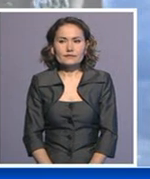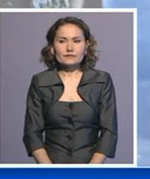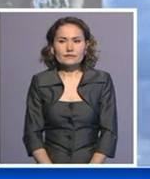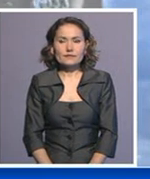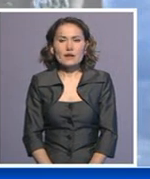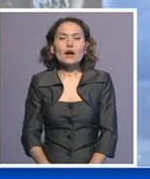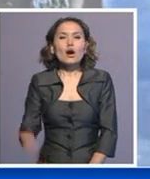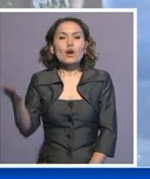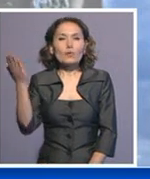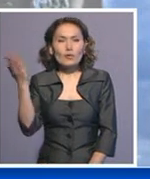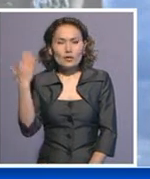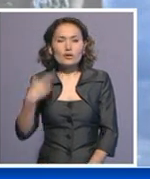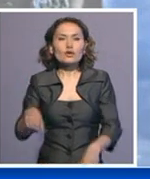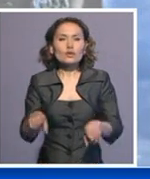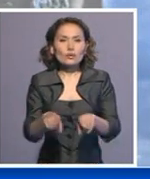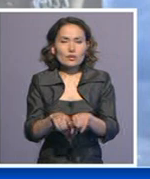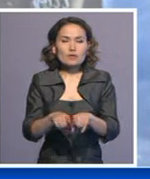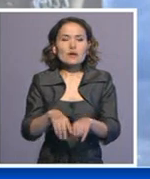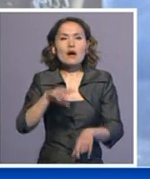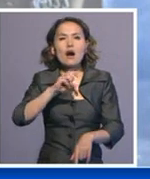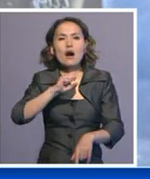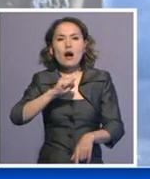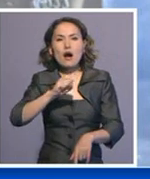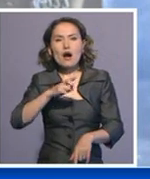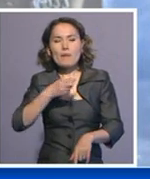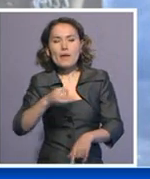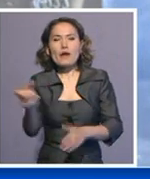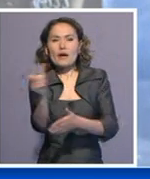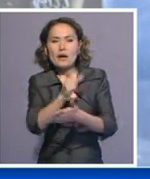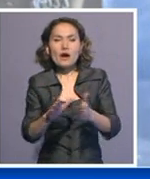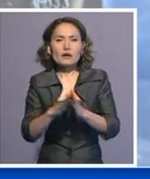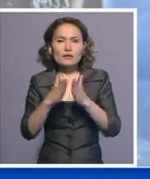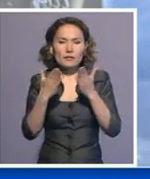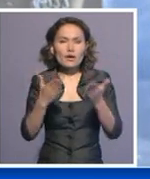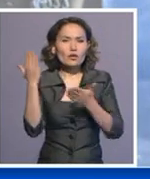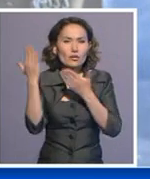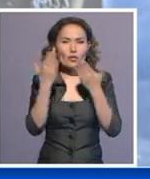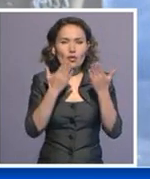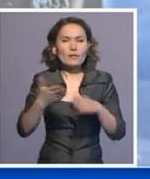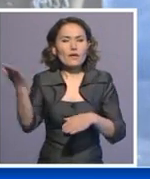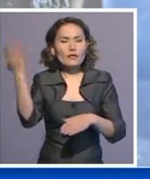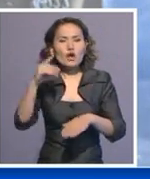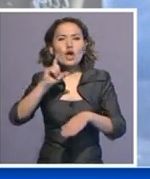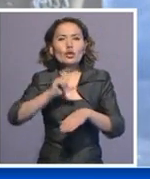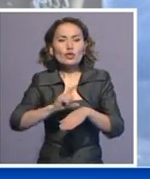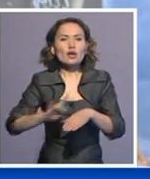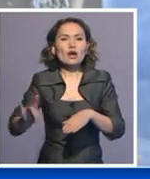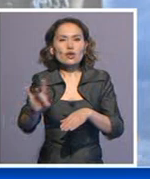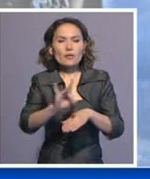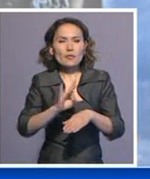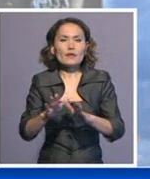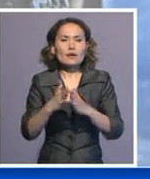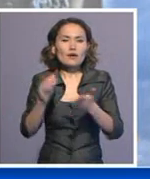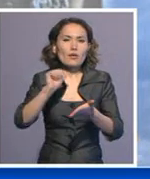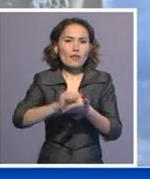Бұрында да біз Абайдың кітаптарыны Түркияда шығардық. Тағы да басқа да